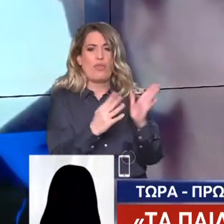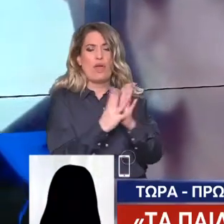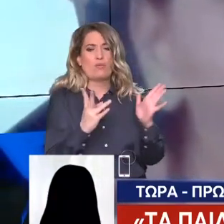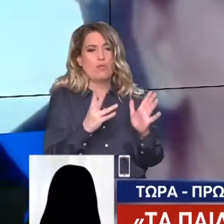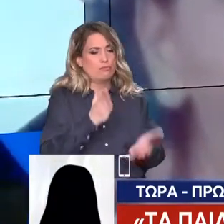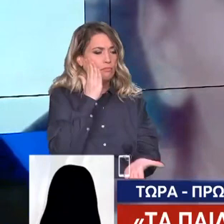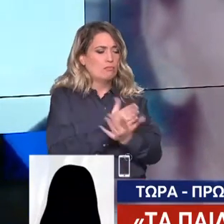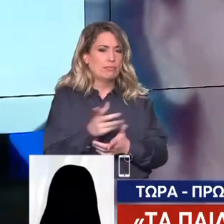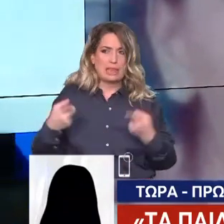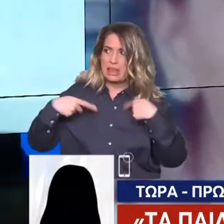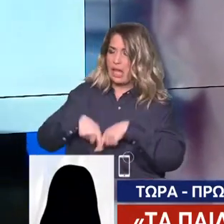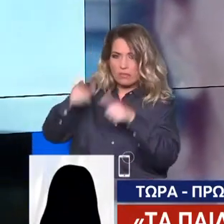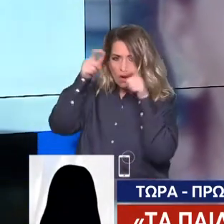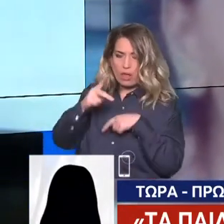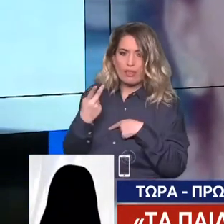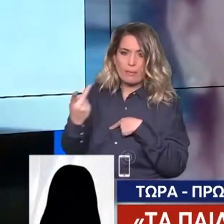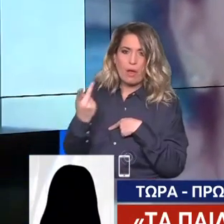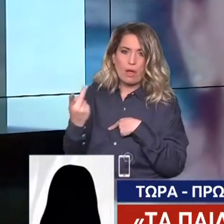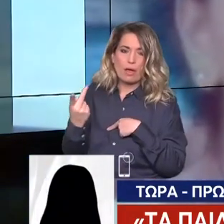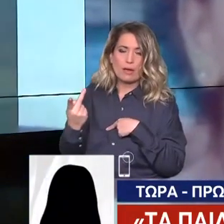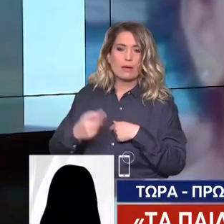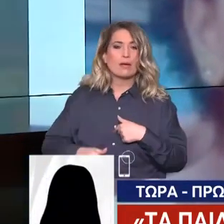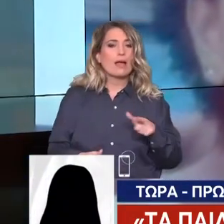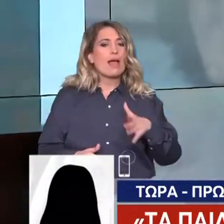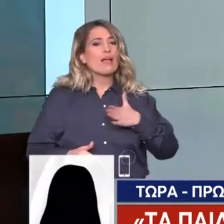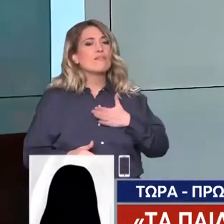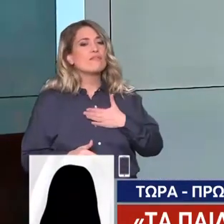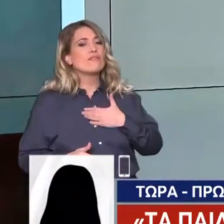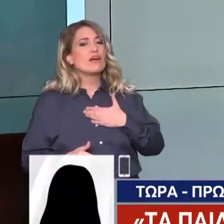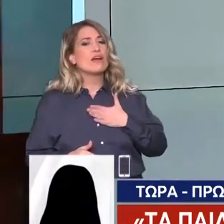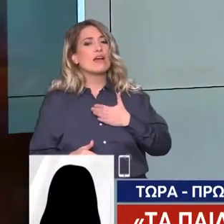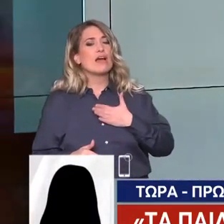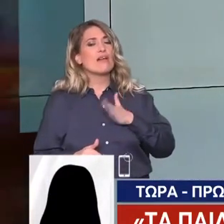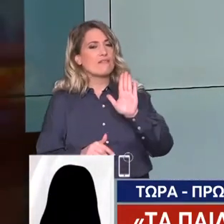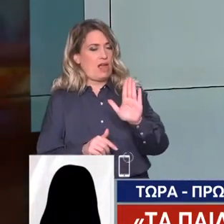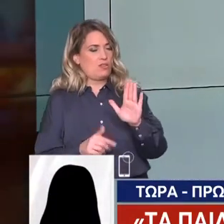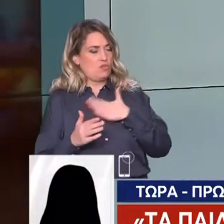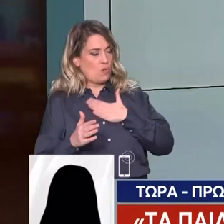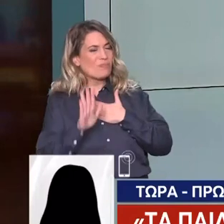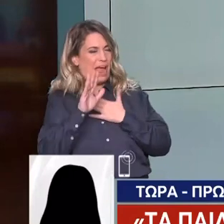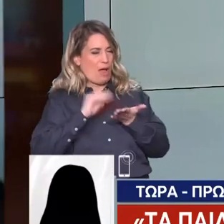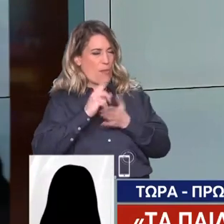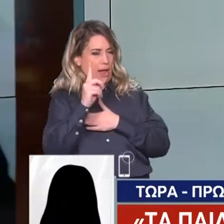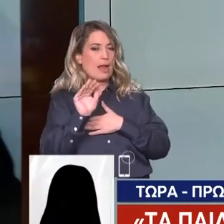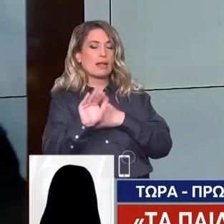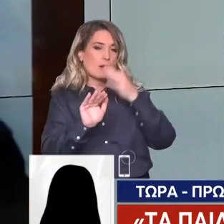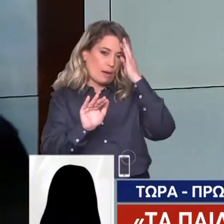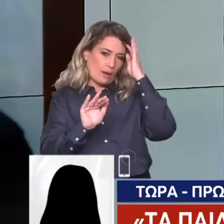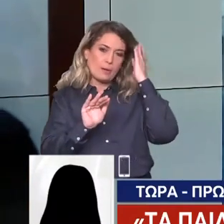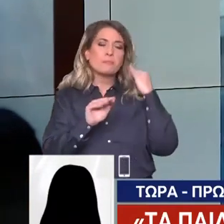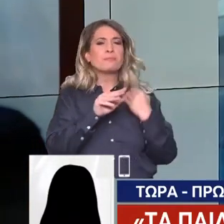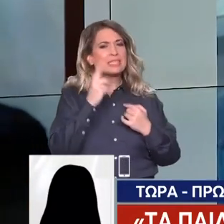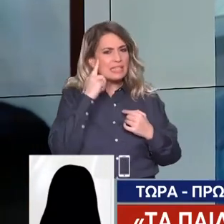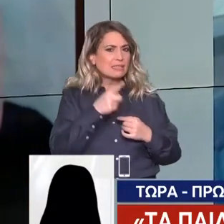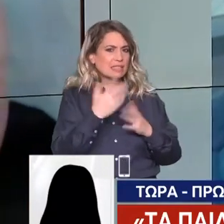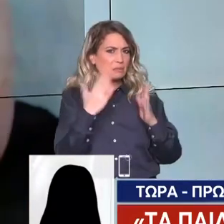Λοιπόν, σας ευχαριστώ πολύ. Ήθελα μόνο να ρωτήσω ένα τελευταίο. Ξέρω ότι έκλεβε και πολλά πράγματα